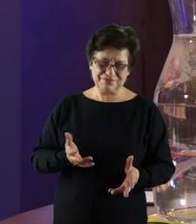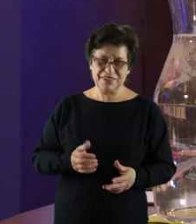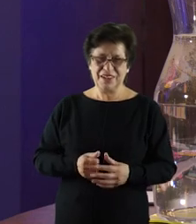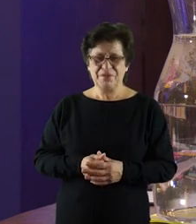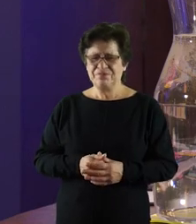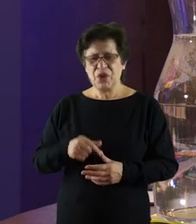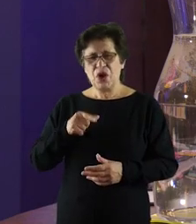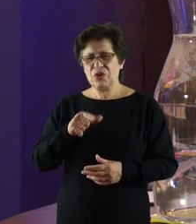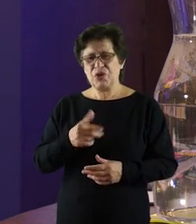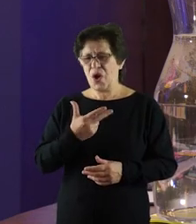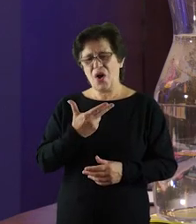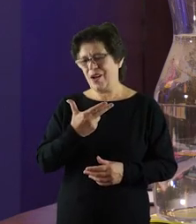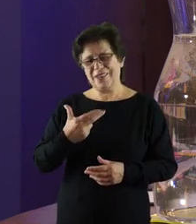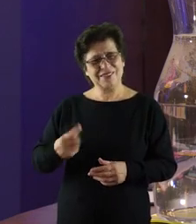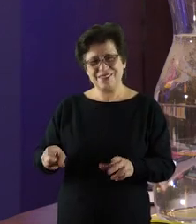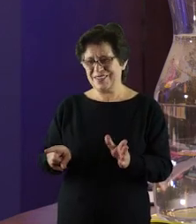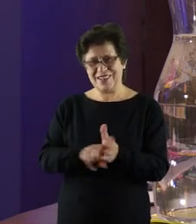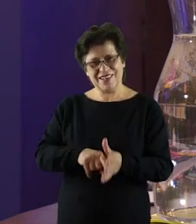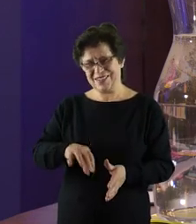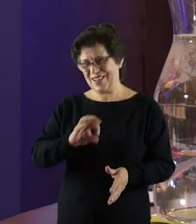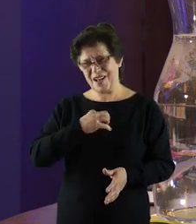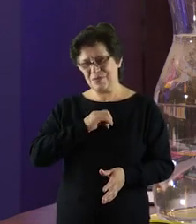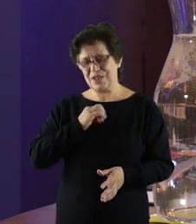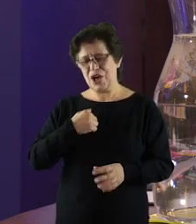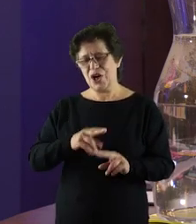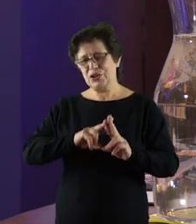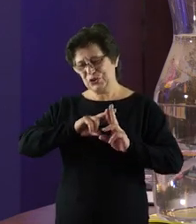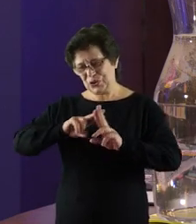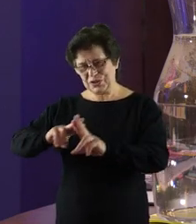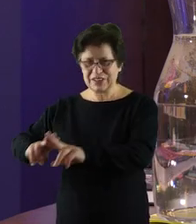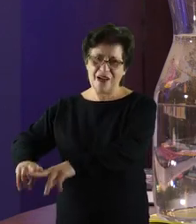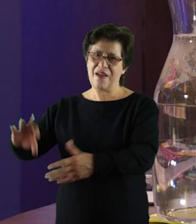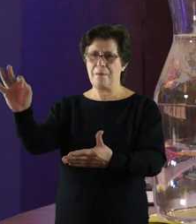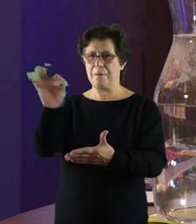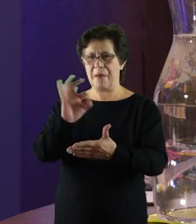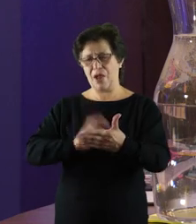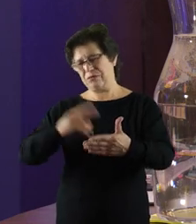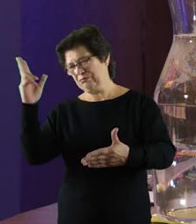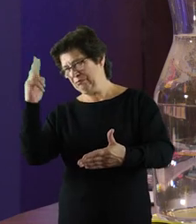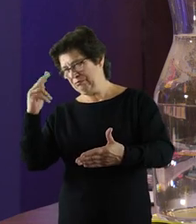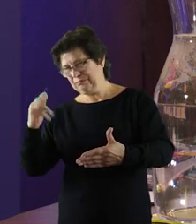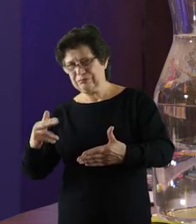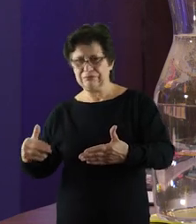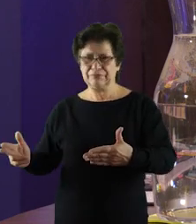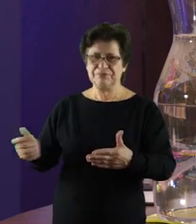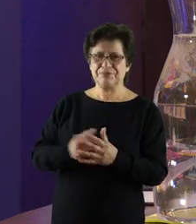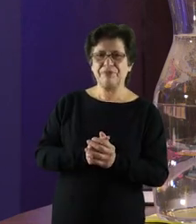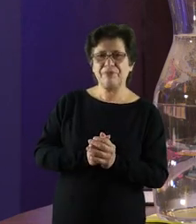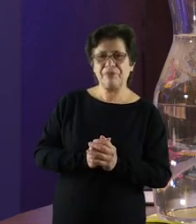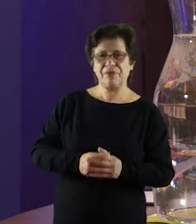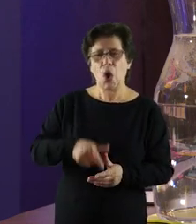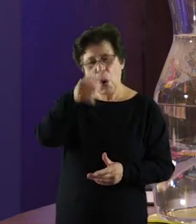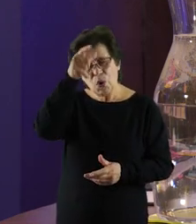Także to nie dla mnie, Laury. Zostawiam malowanie wspaniałym artystom z nadzieją,